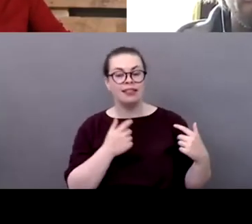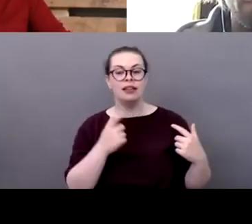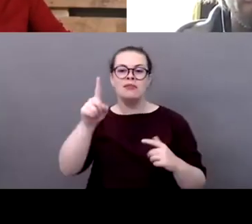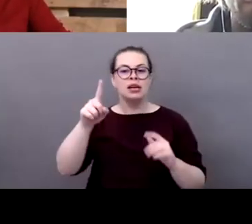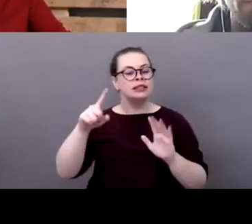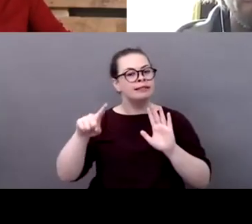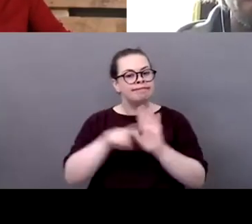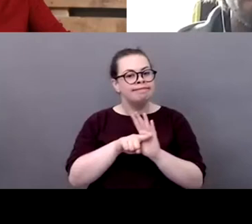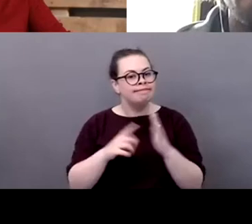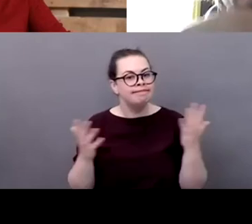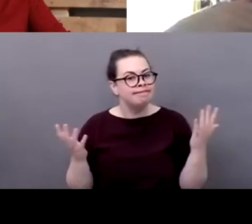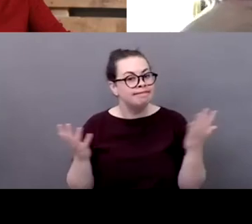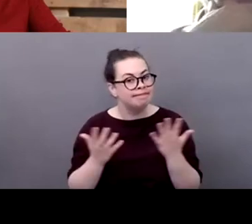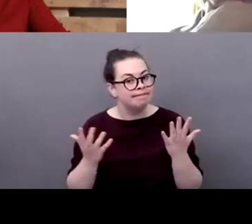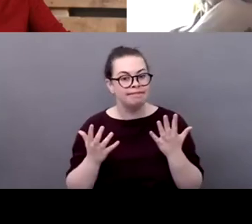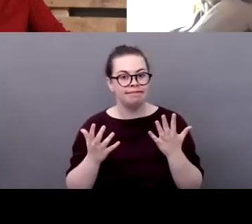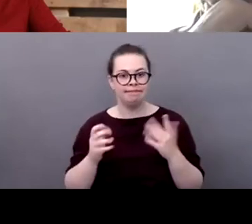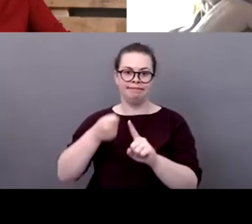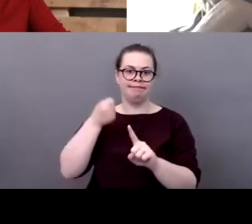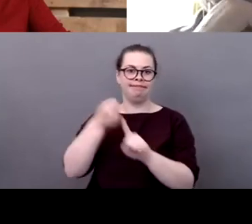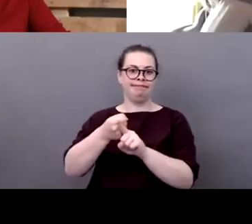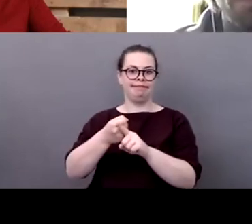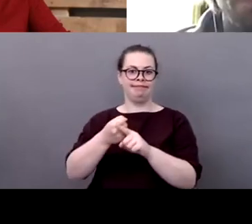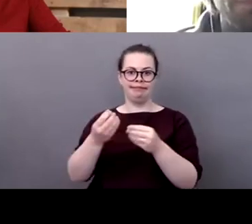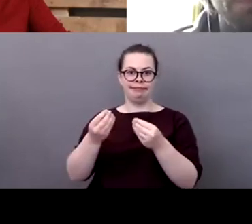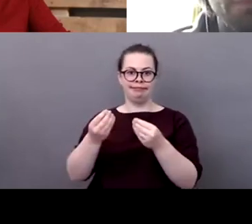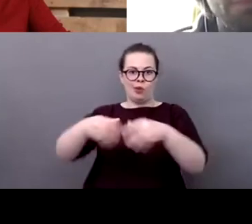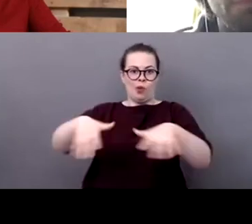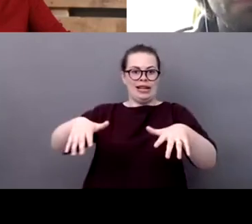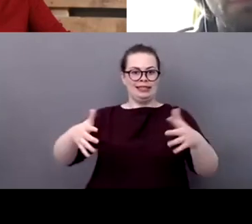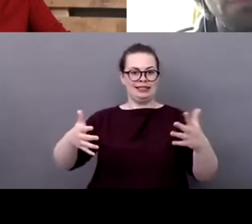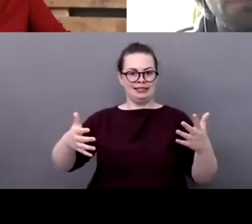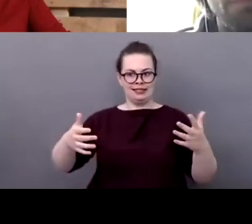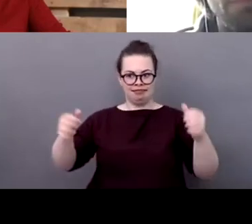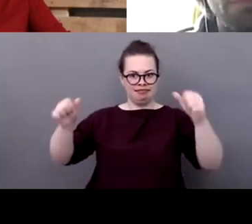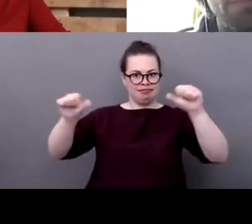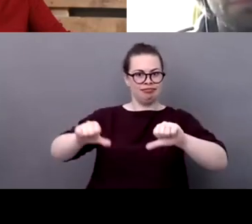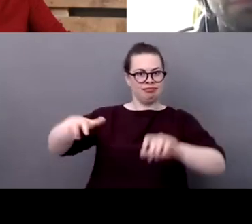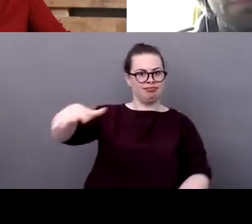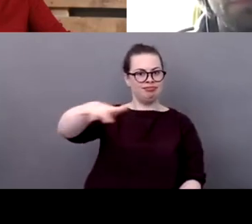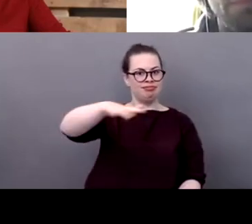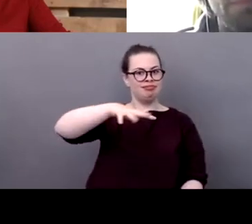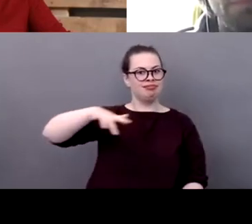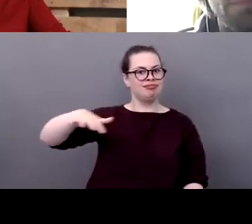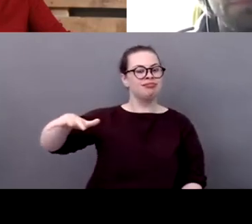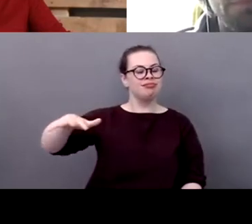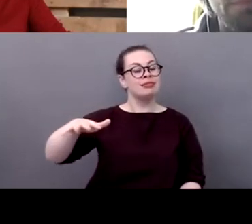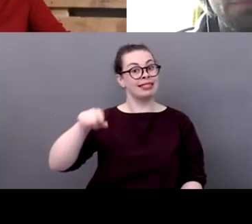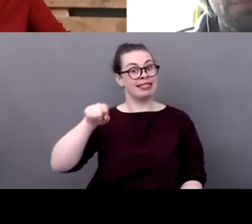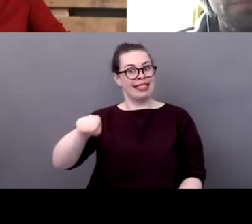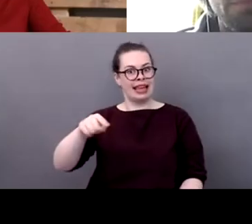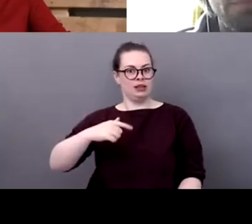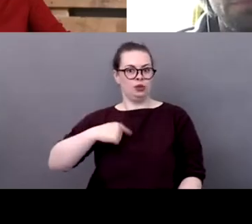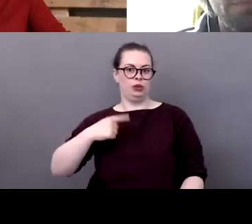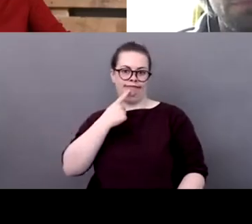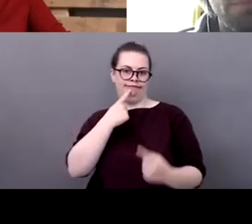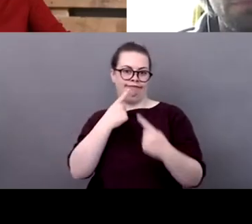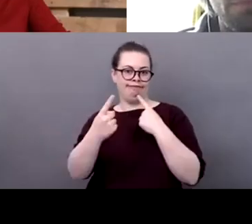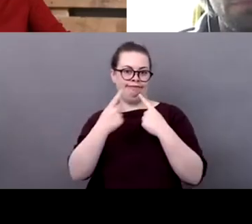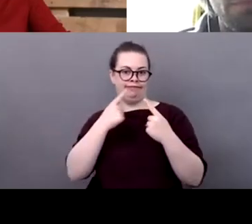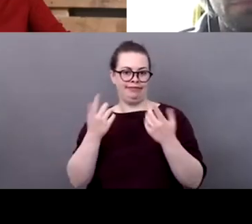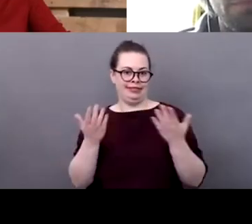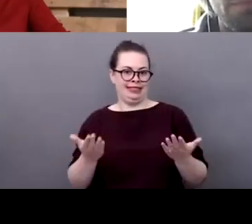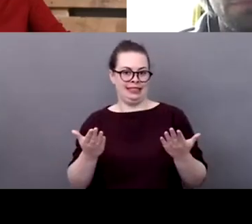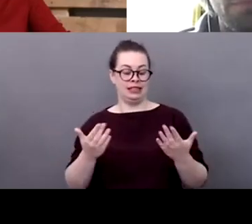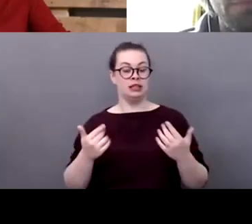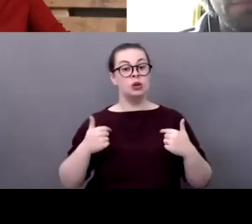qu'on doit y réfléchir, il y a moyen, on en reparlera, de prendre des mesures pour améliorer les choses, car il ne s'agit pas évidemment d'interdire ces événements parce qu'il y aurait